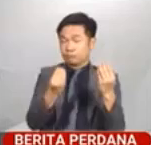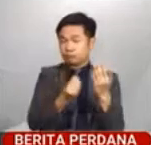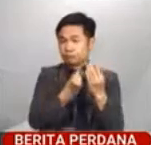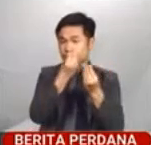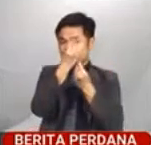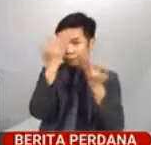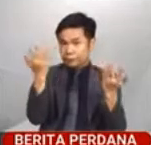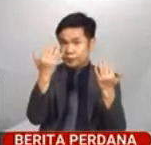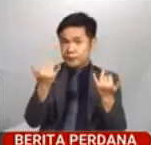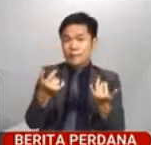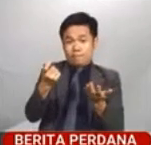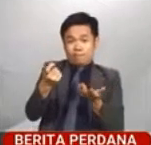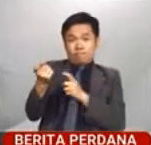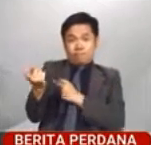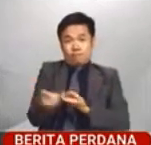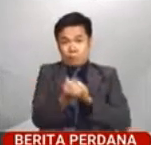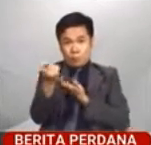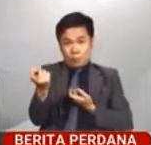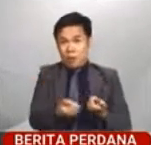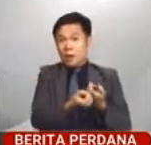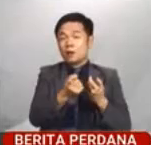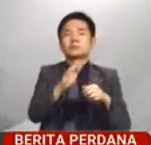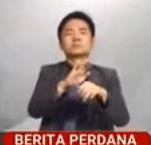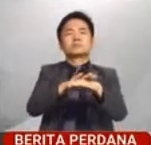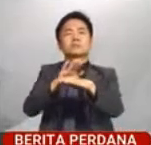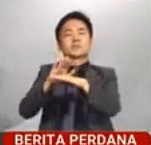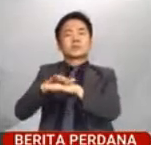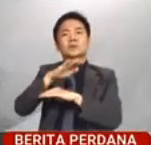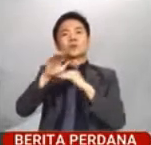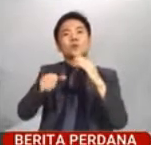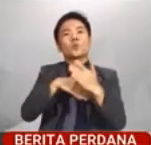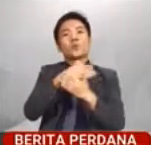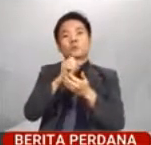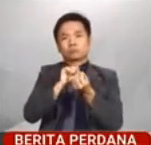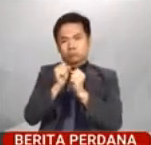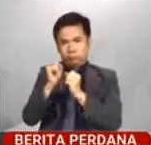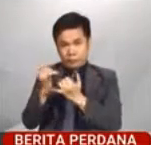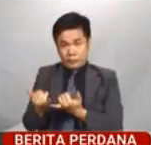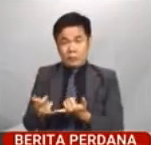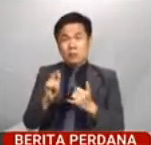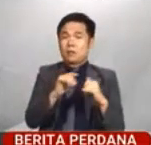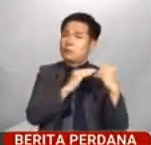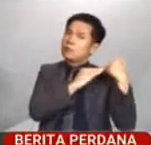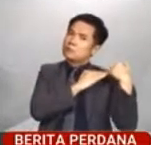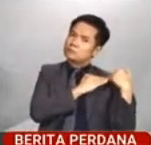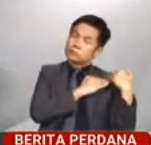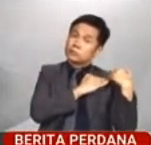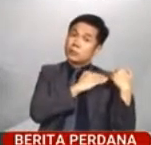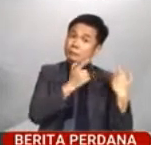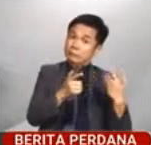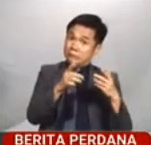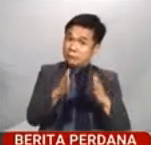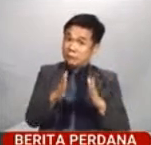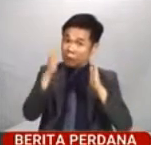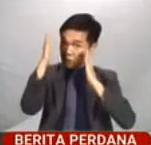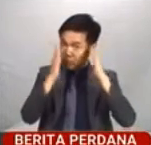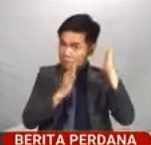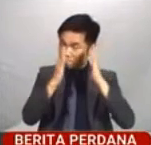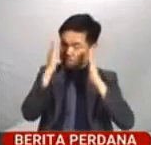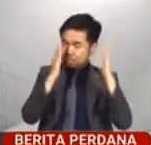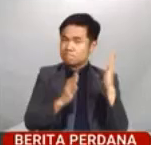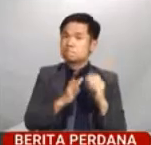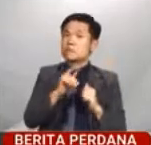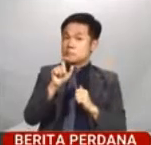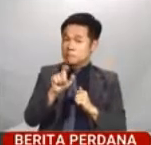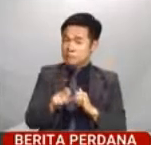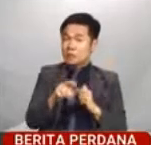Shi Hoo Kim Yi menyuruh agar seluruh warga hoki untuk bersama menjalankan tanggungjawab sebagai Ramli Child yang prihatin